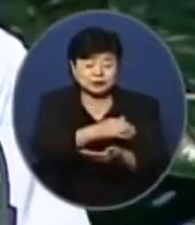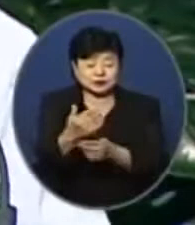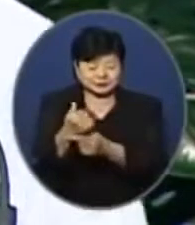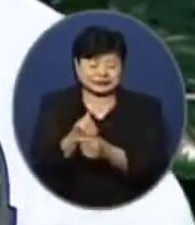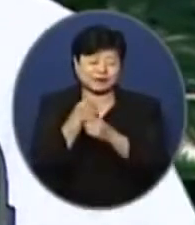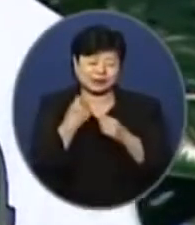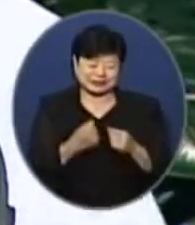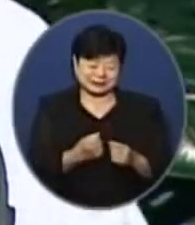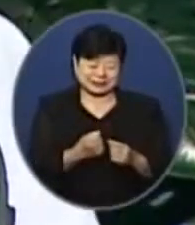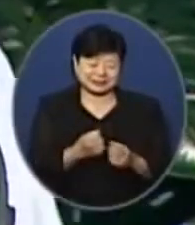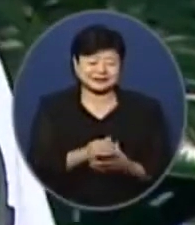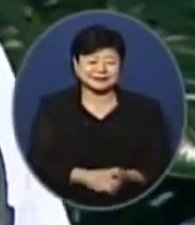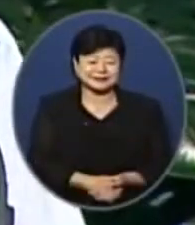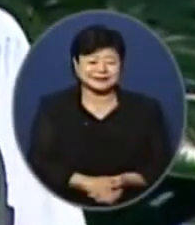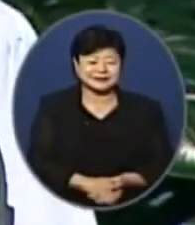계신 것입니다.